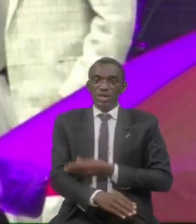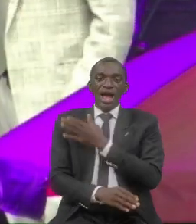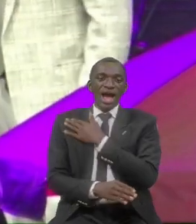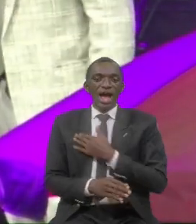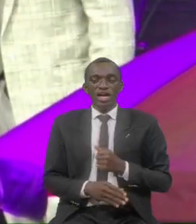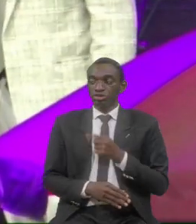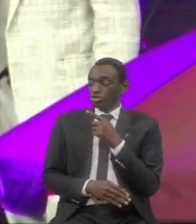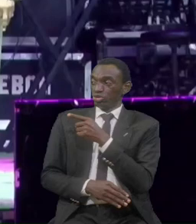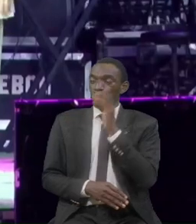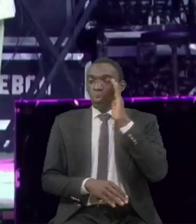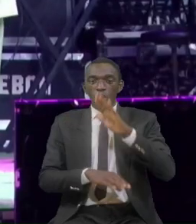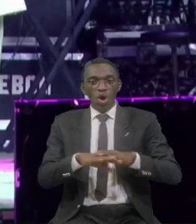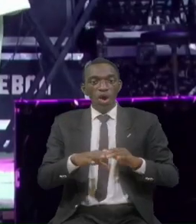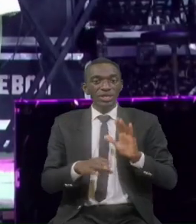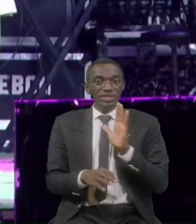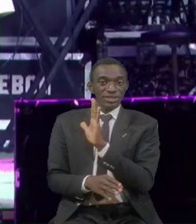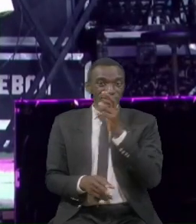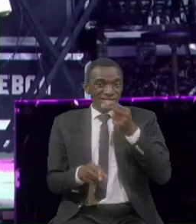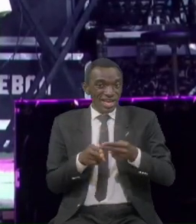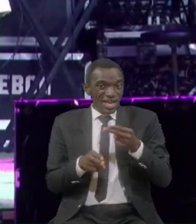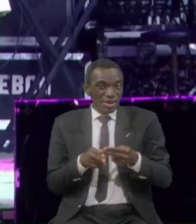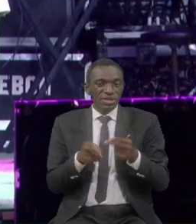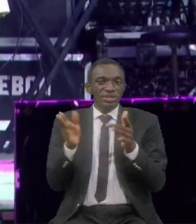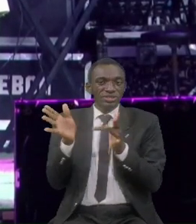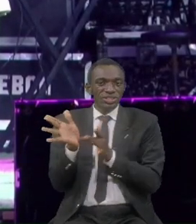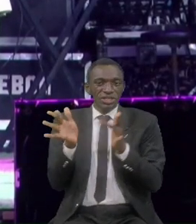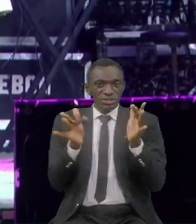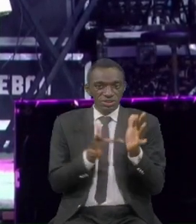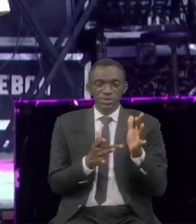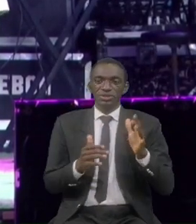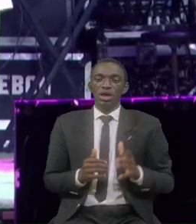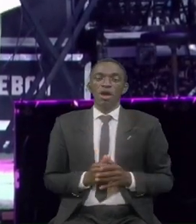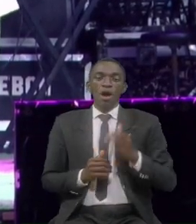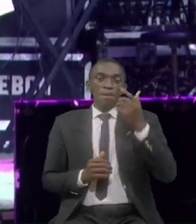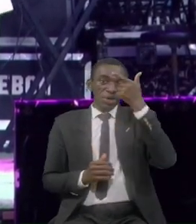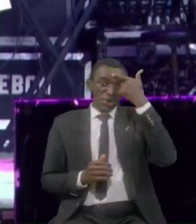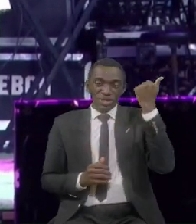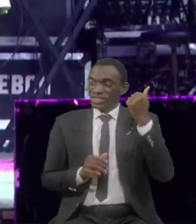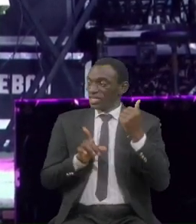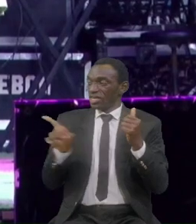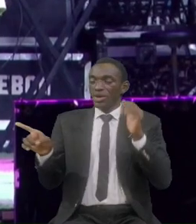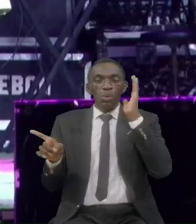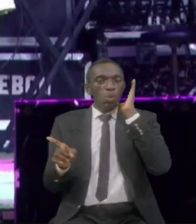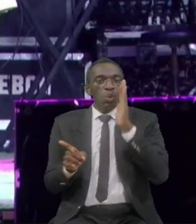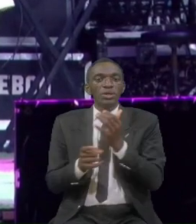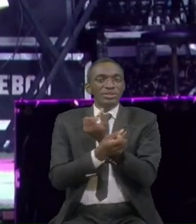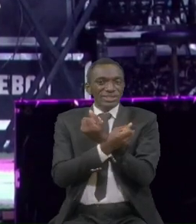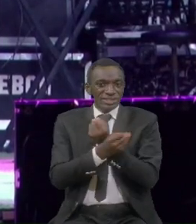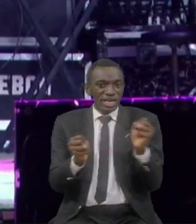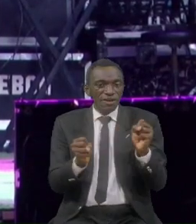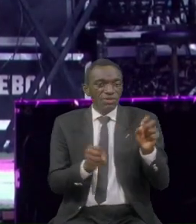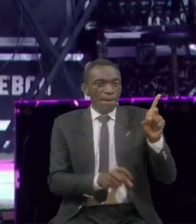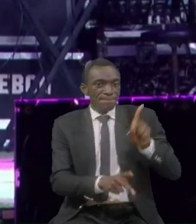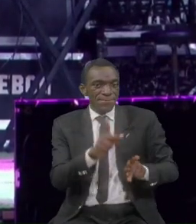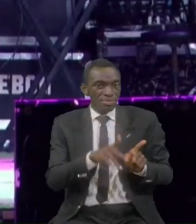name Jesus. O tawagon ang iyang pangalan Jesus. For he shall save his people from their sin.